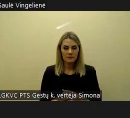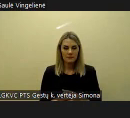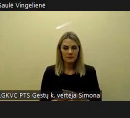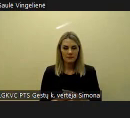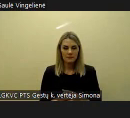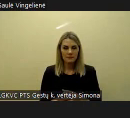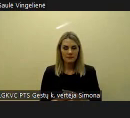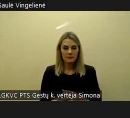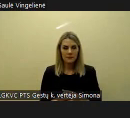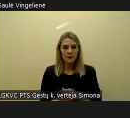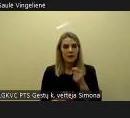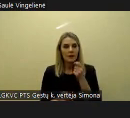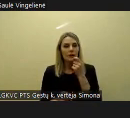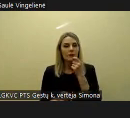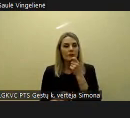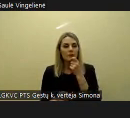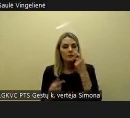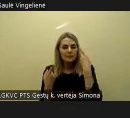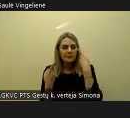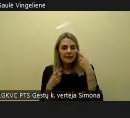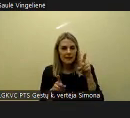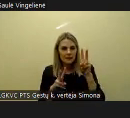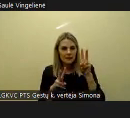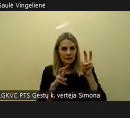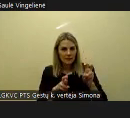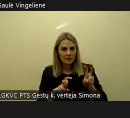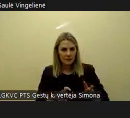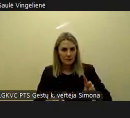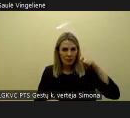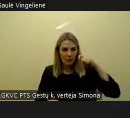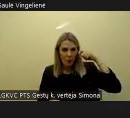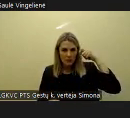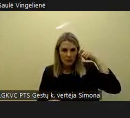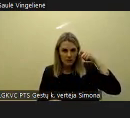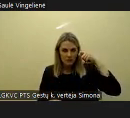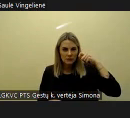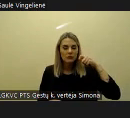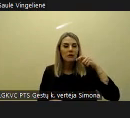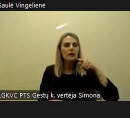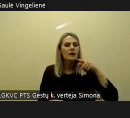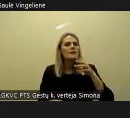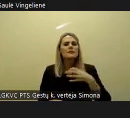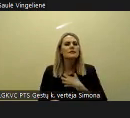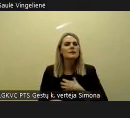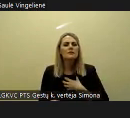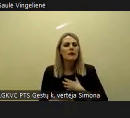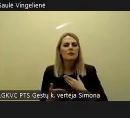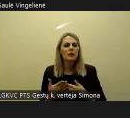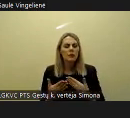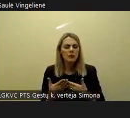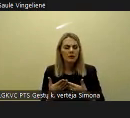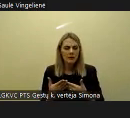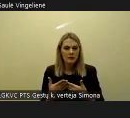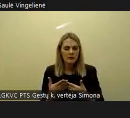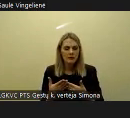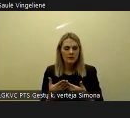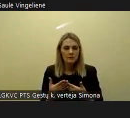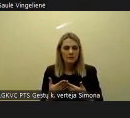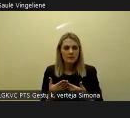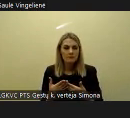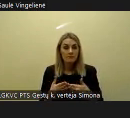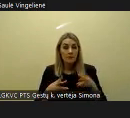Žiūrėkime į kitus mokslo tyrimus. Kodėl tai yra svarbu, kalbant apie programos reformą?